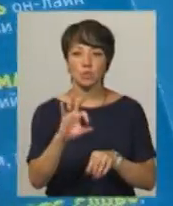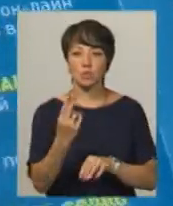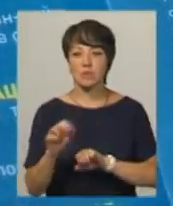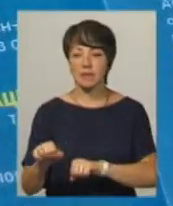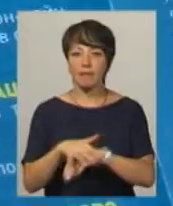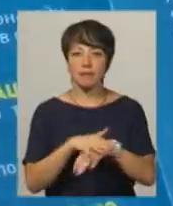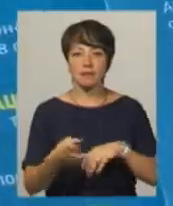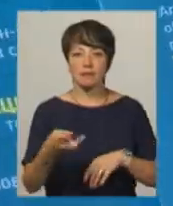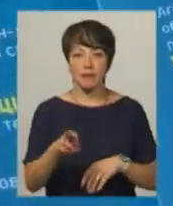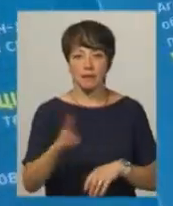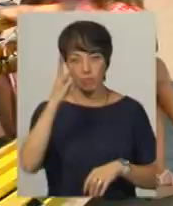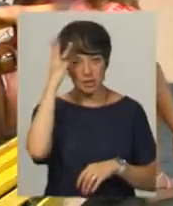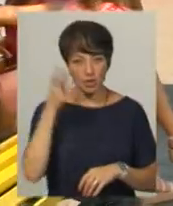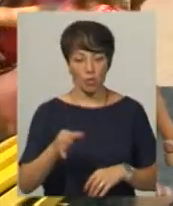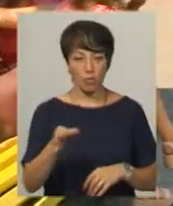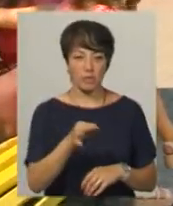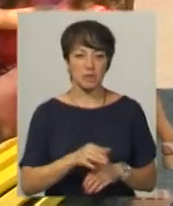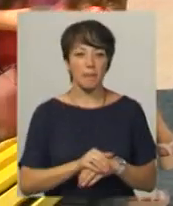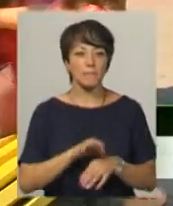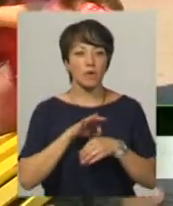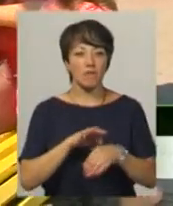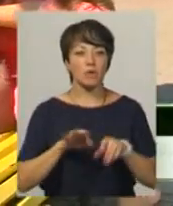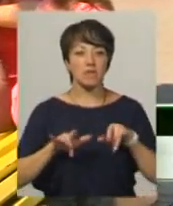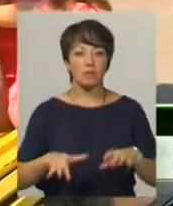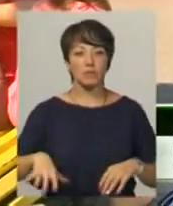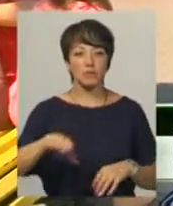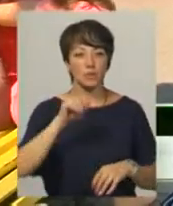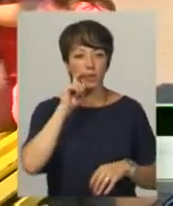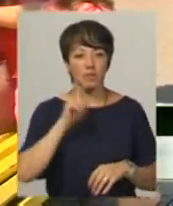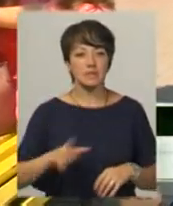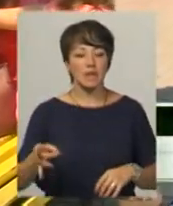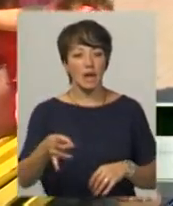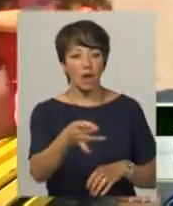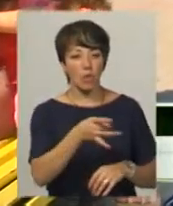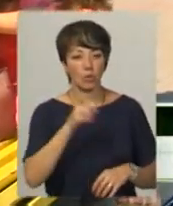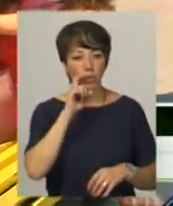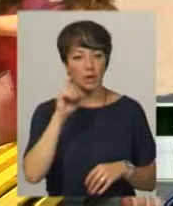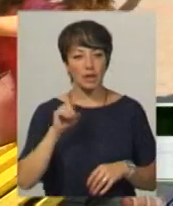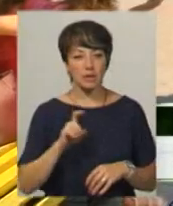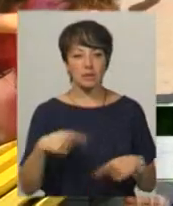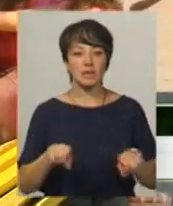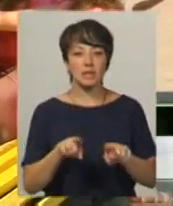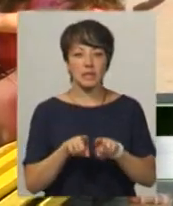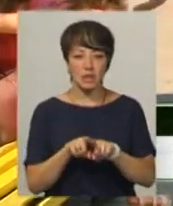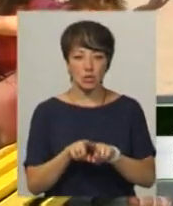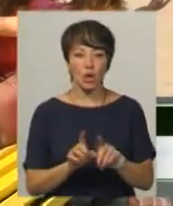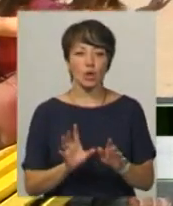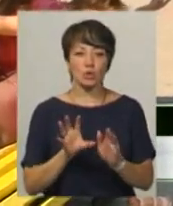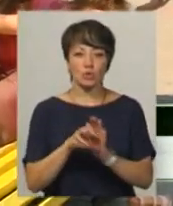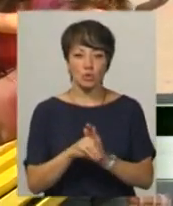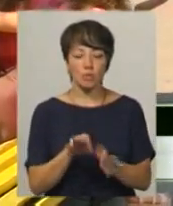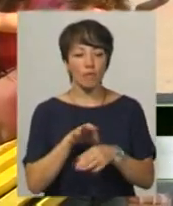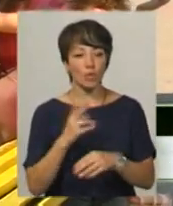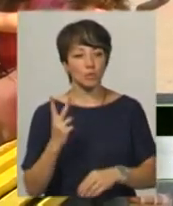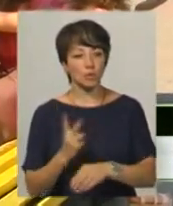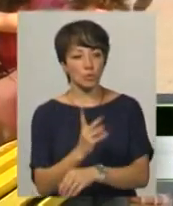Хмельницької області Любов Тимофієва. Проводиться акція по всій Україні, у всіх регіонах України. Ми теж долучилися і сьогодні проводимо вже